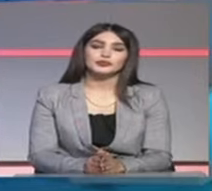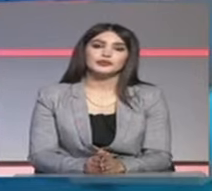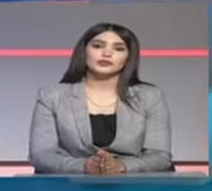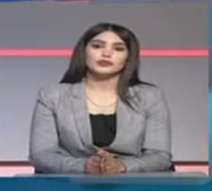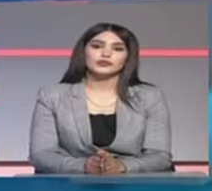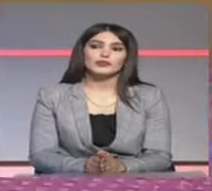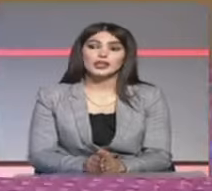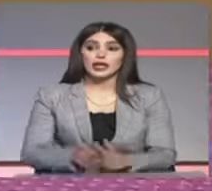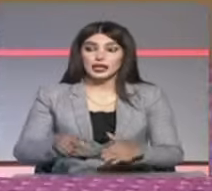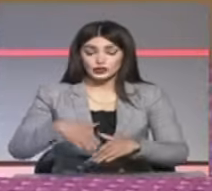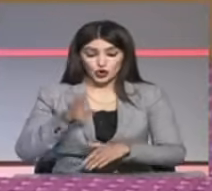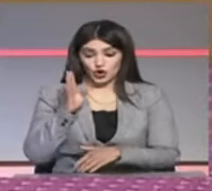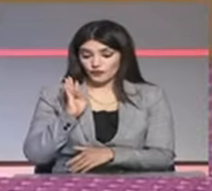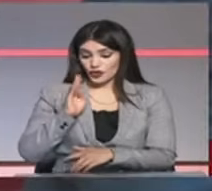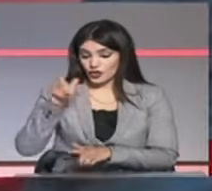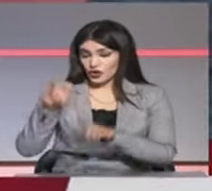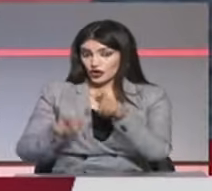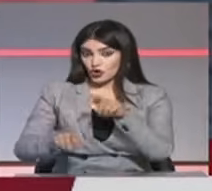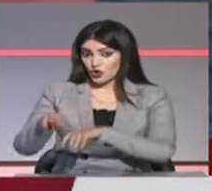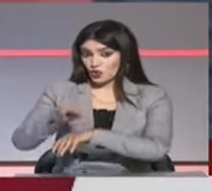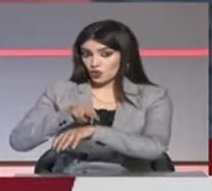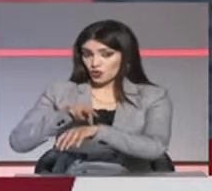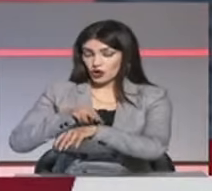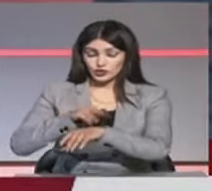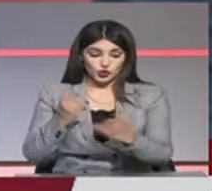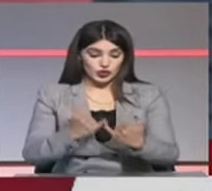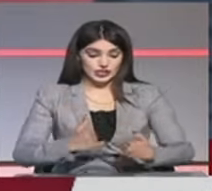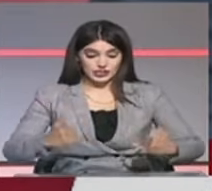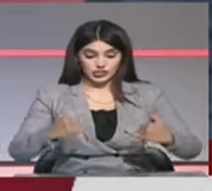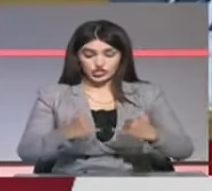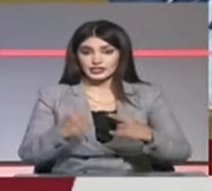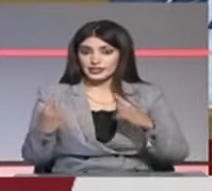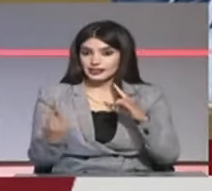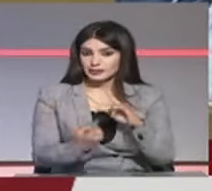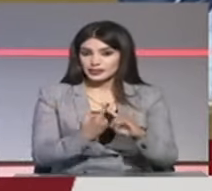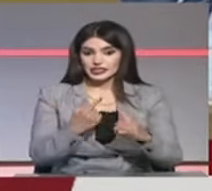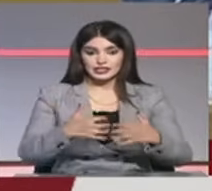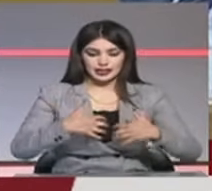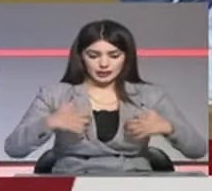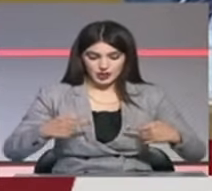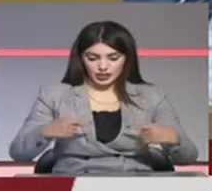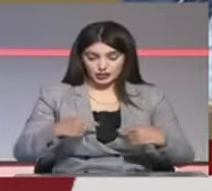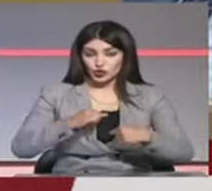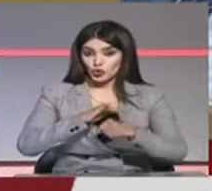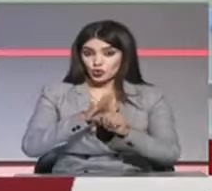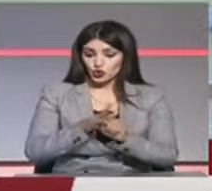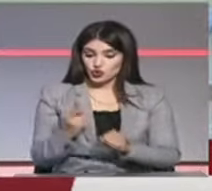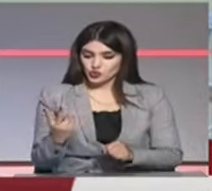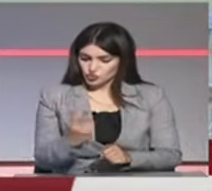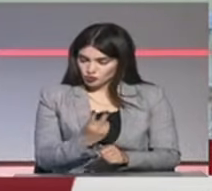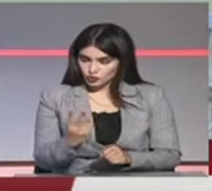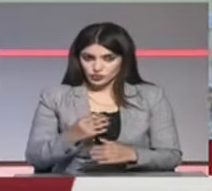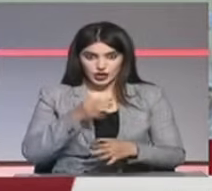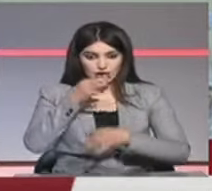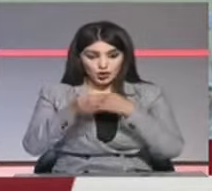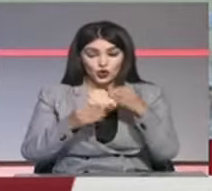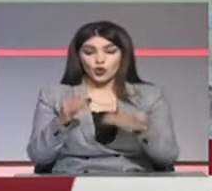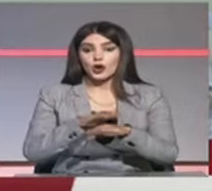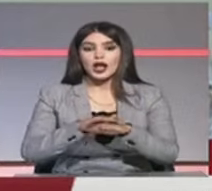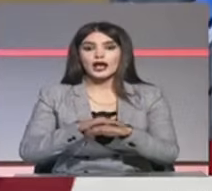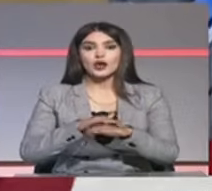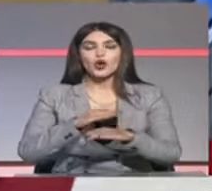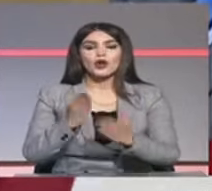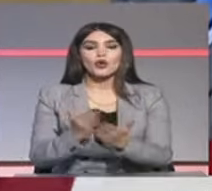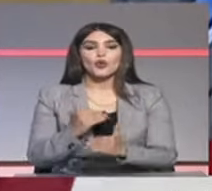خلال ندوه الولايات والجلسه الاستثنائيه للجنه العلميه لم جبهه قرون مثل تطورات الوضع البيئي في